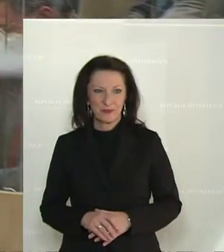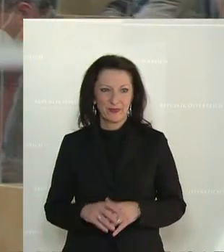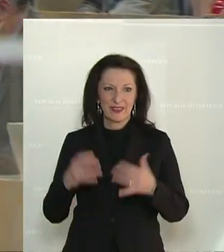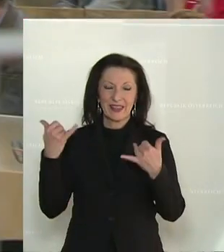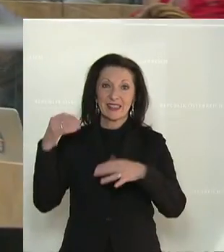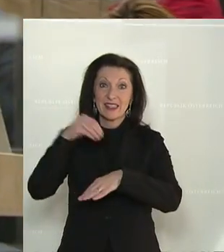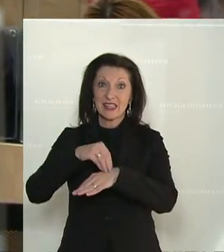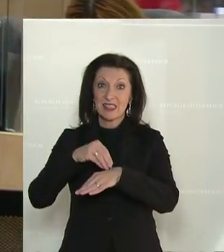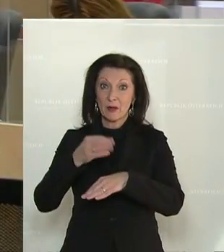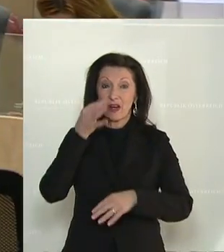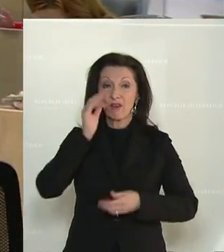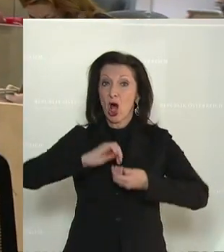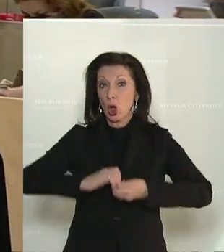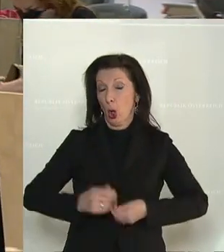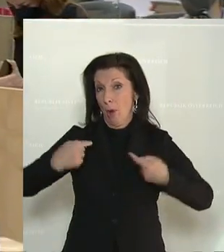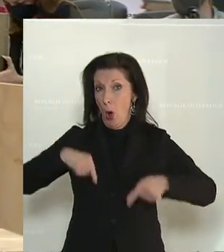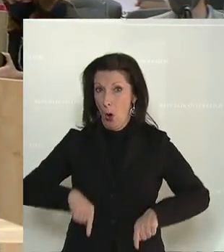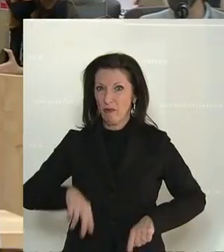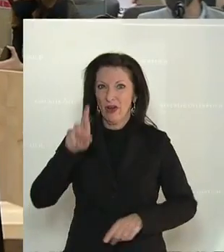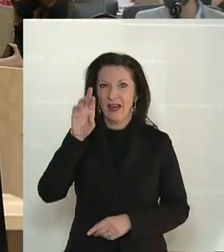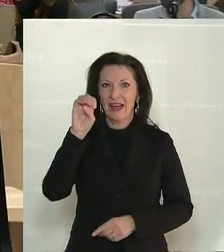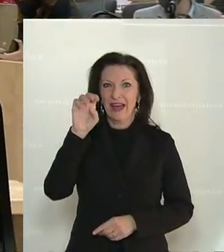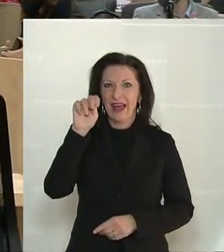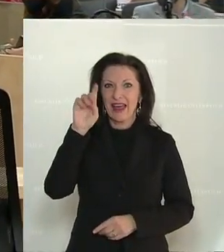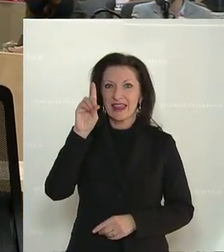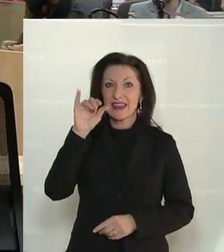dass die Regierung seiner Partei und den Grünen das auch gut bewältigt.